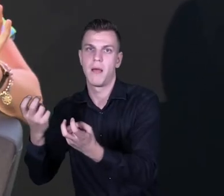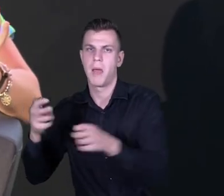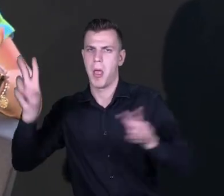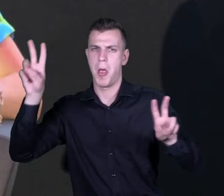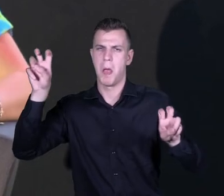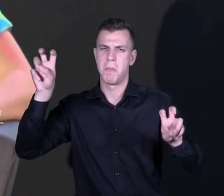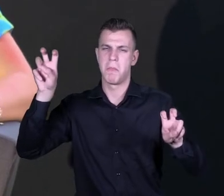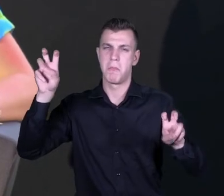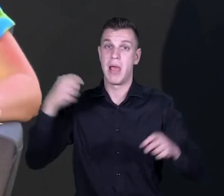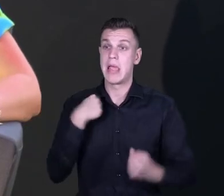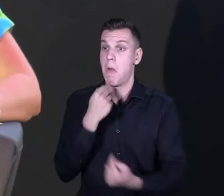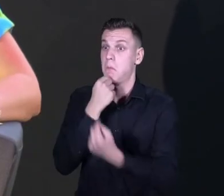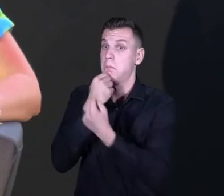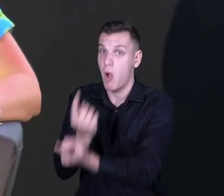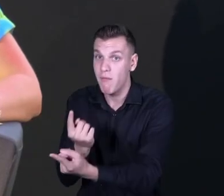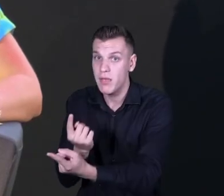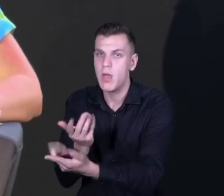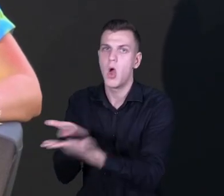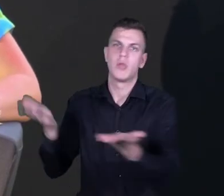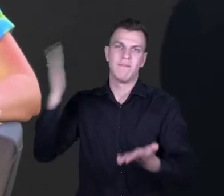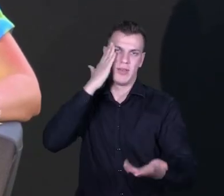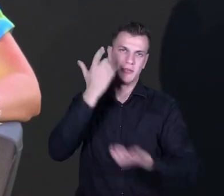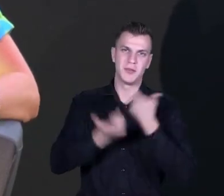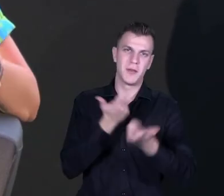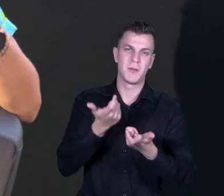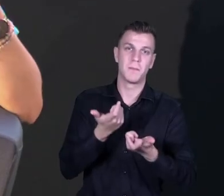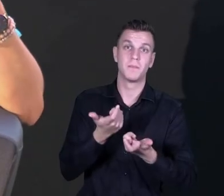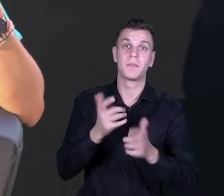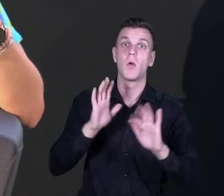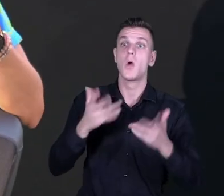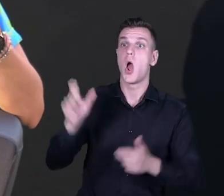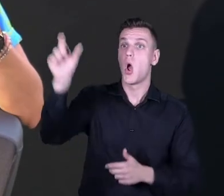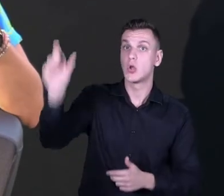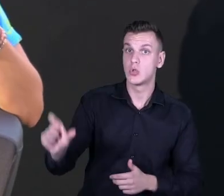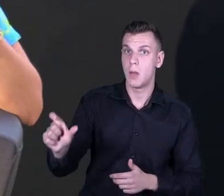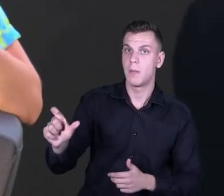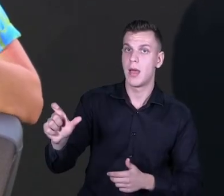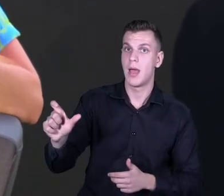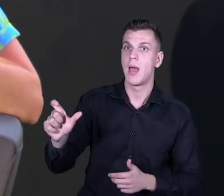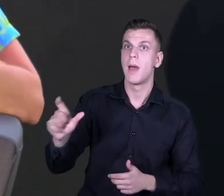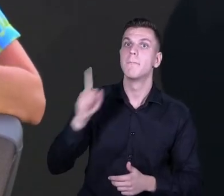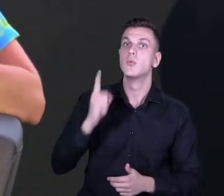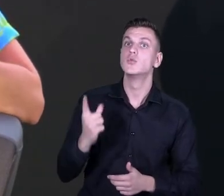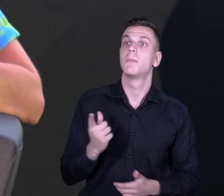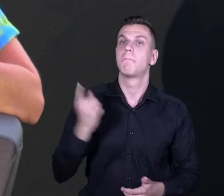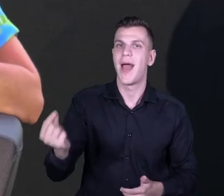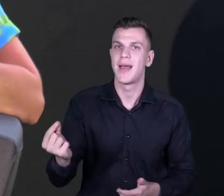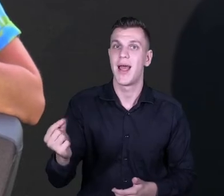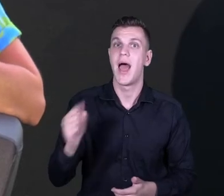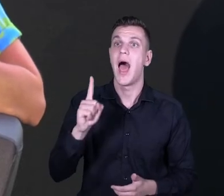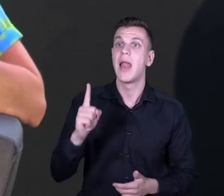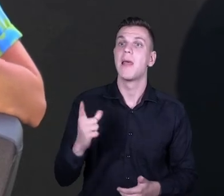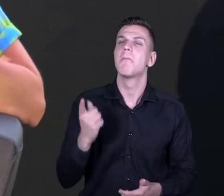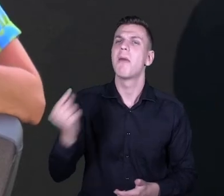doskonale wiedzieli, co trzeba robić, gdzie musieli znaleźć osobę, by połączyć się w parę, ale z taką osobą, z którą jeszcze w